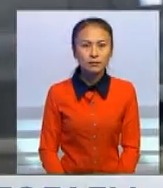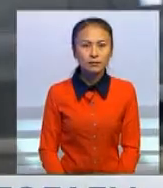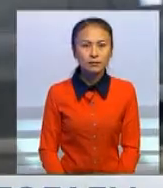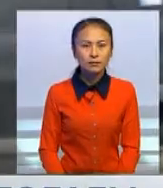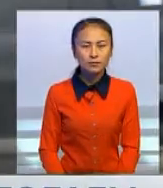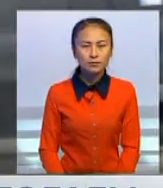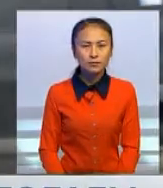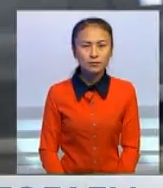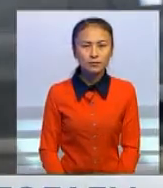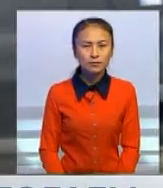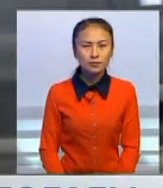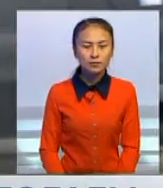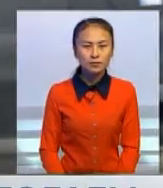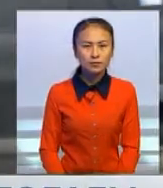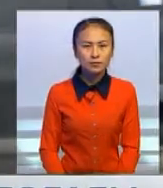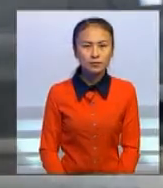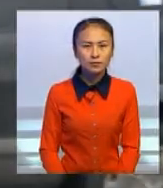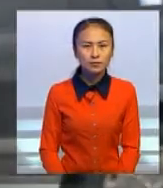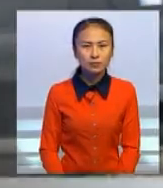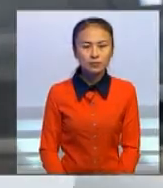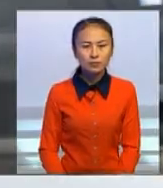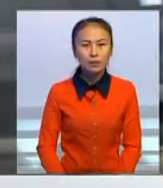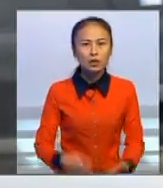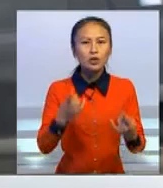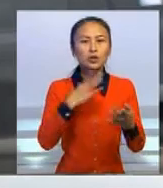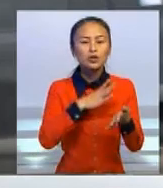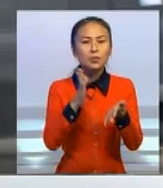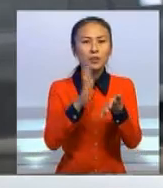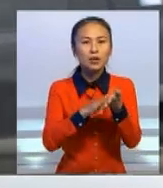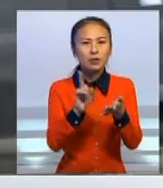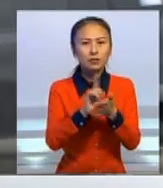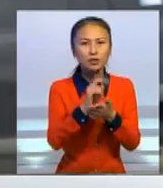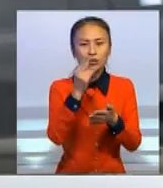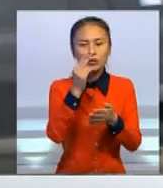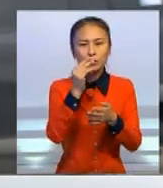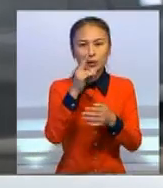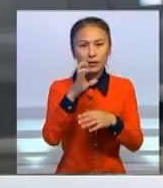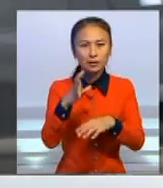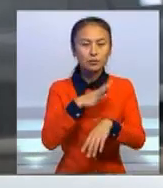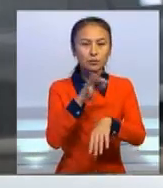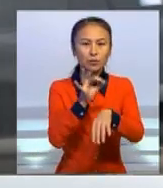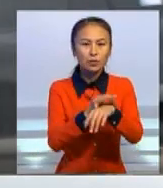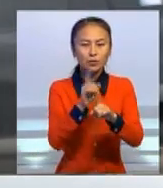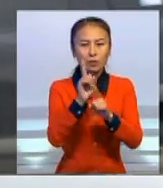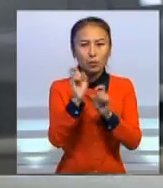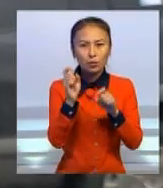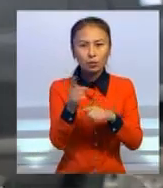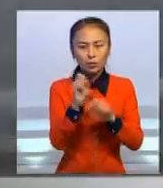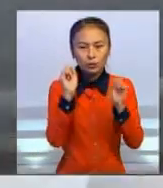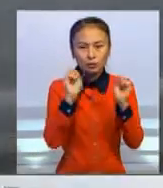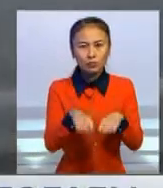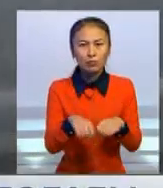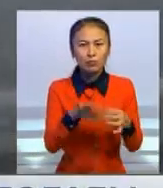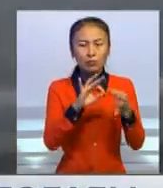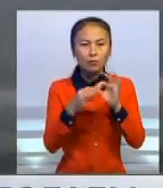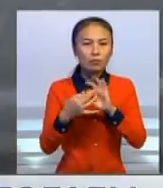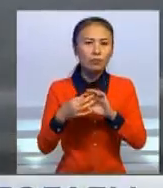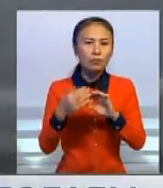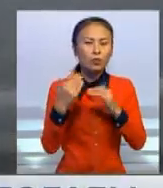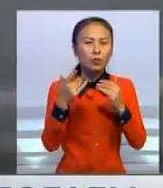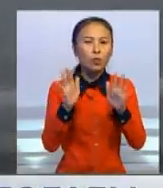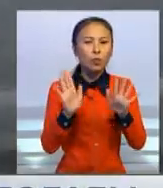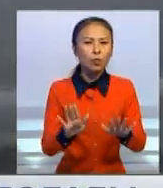Көп әңгіме болып жатыр. Неге наклейка, да? Қазір 21-ші ғасыр, ана GPS-ін орнатпайсыңдар деп айтып жатыр. Ол қою